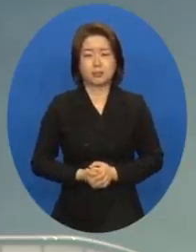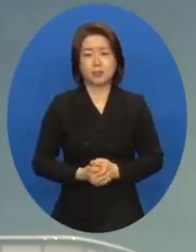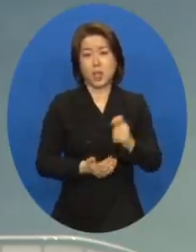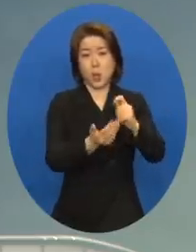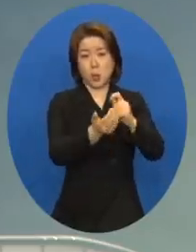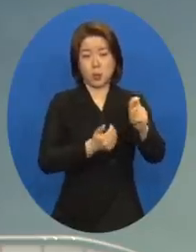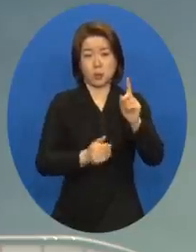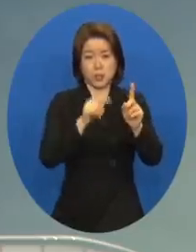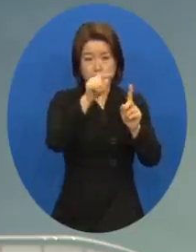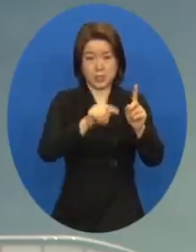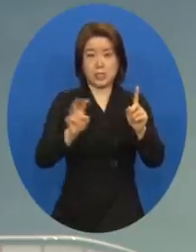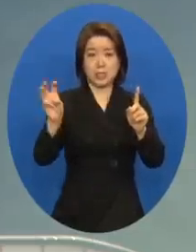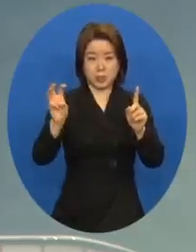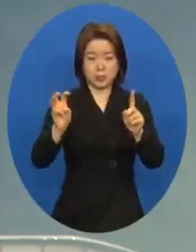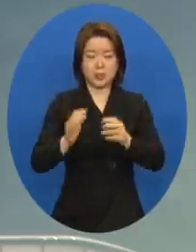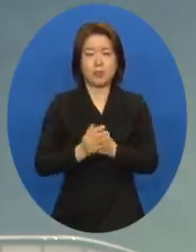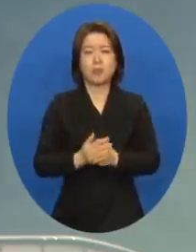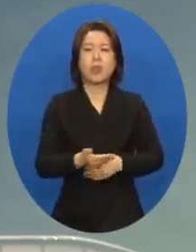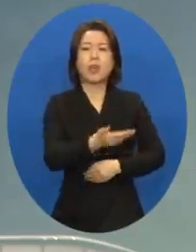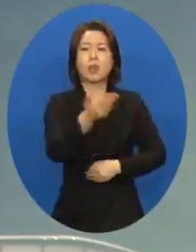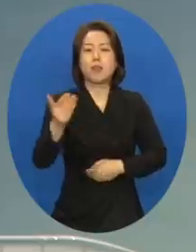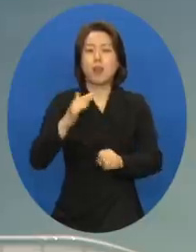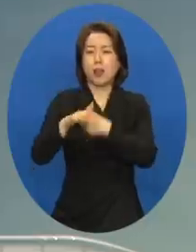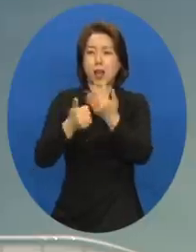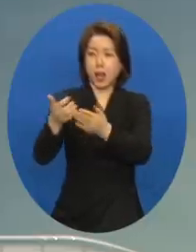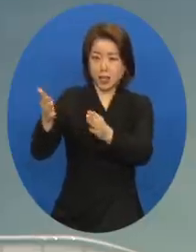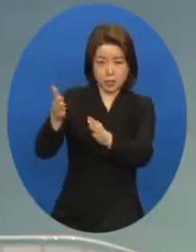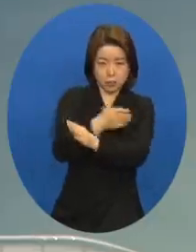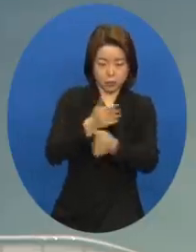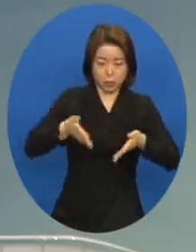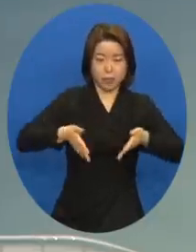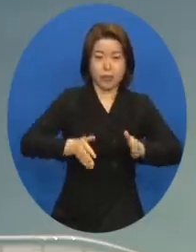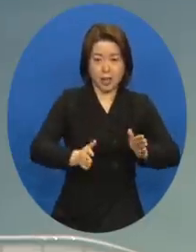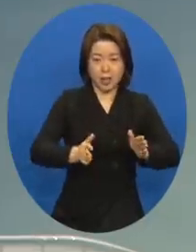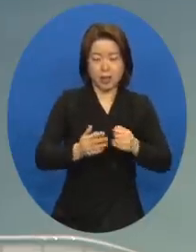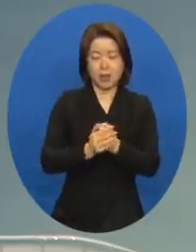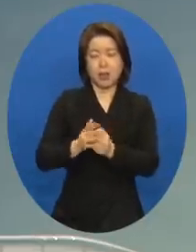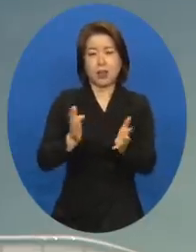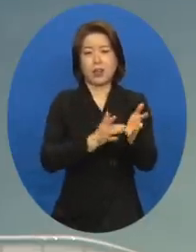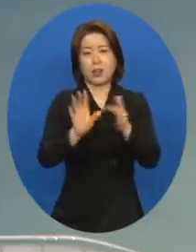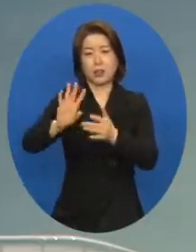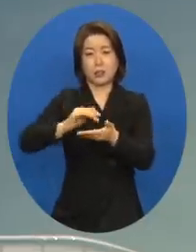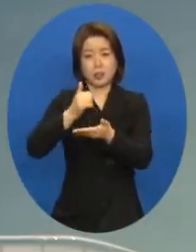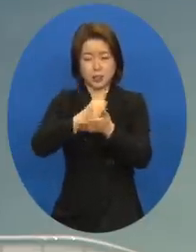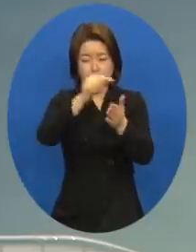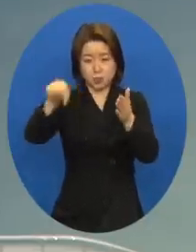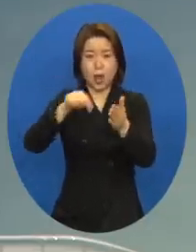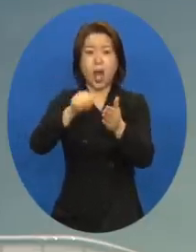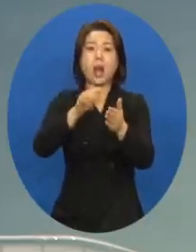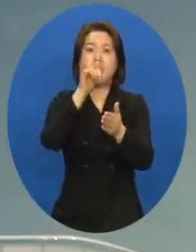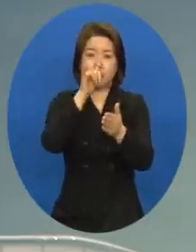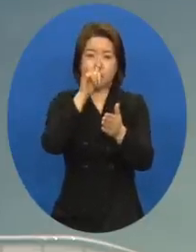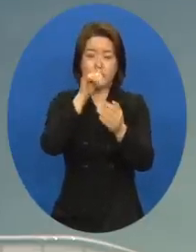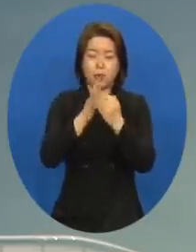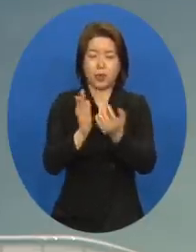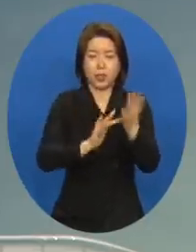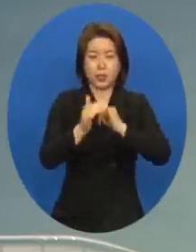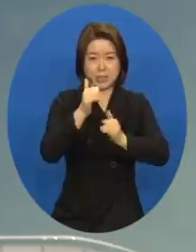고린도전서 1장 30절에 너희는 하나님으로부터 나서 그리스도 예수 안에 있고